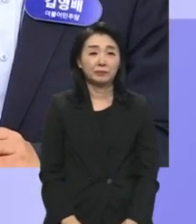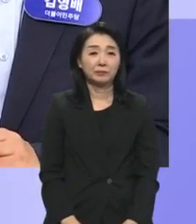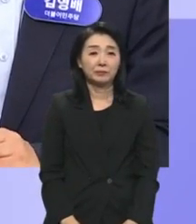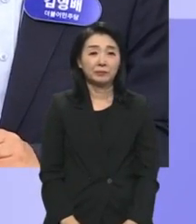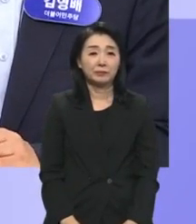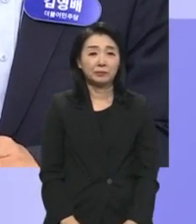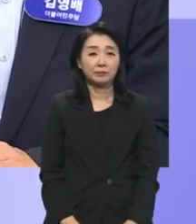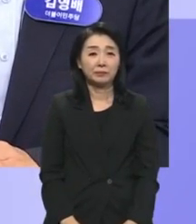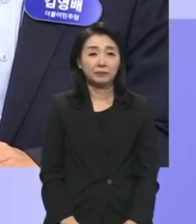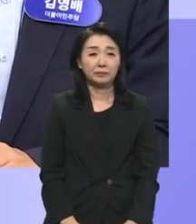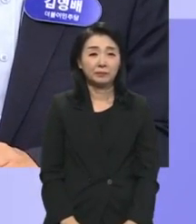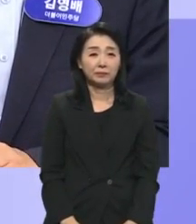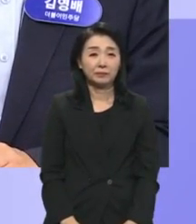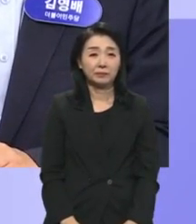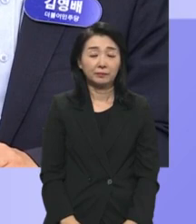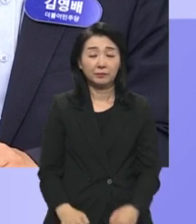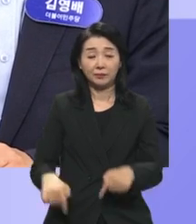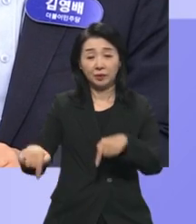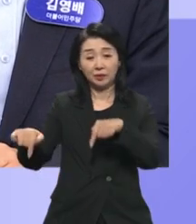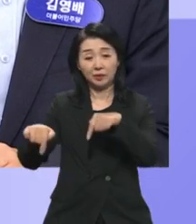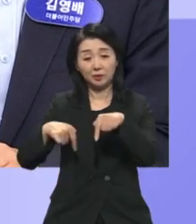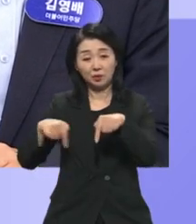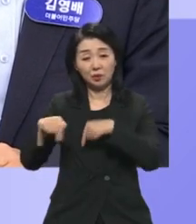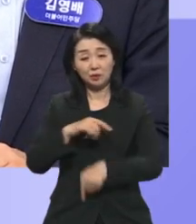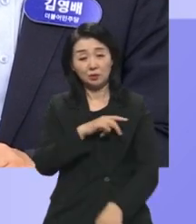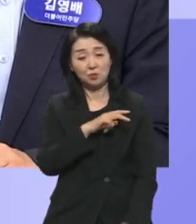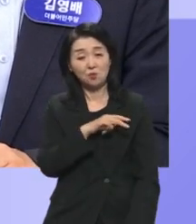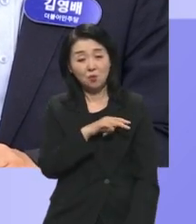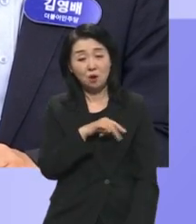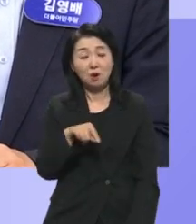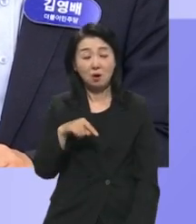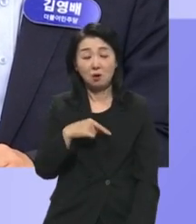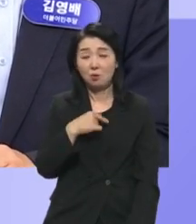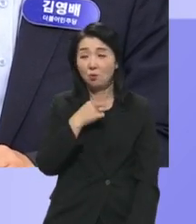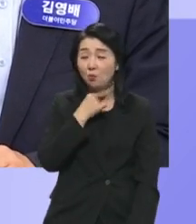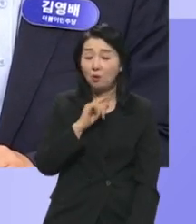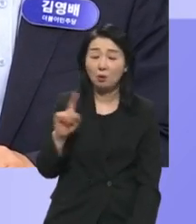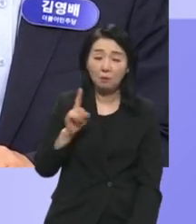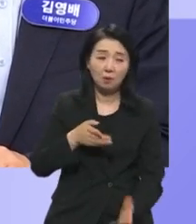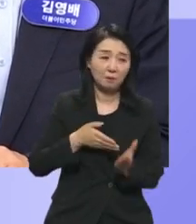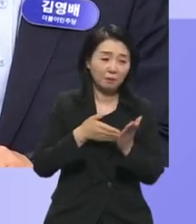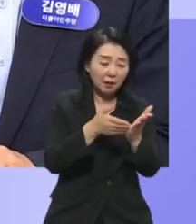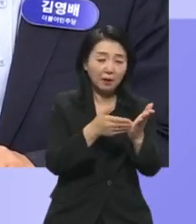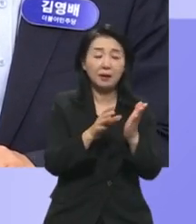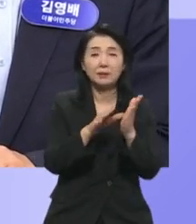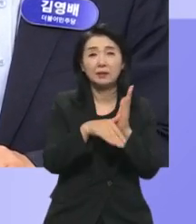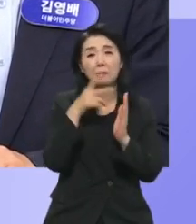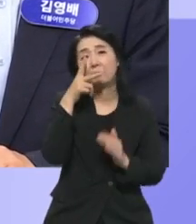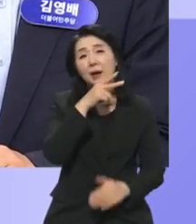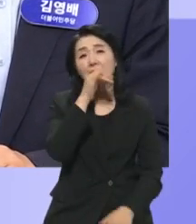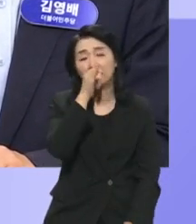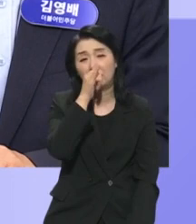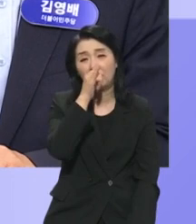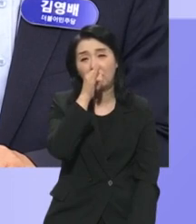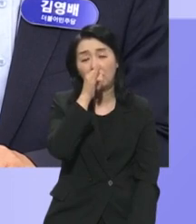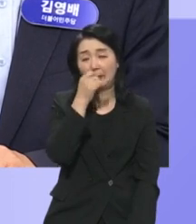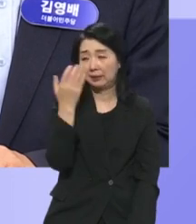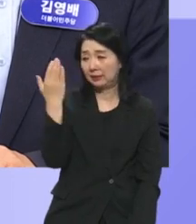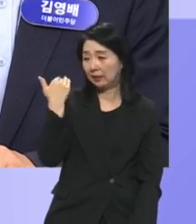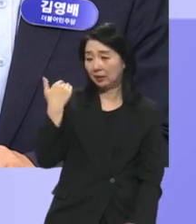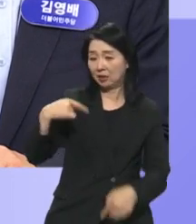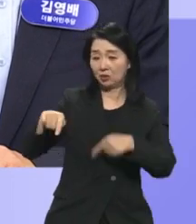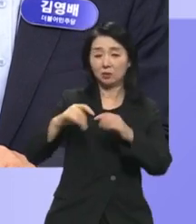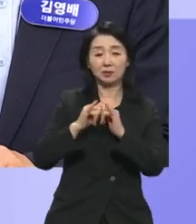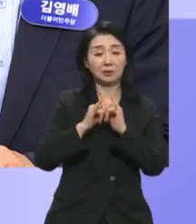정세권에서 어떤 뭐 요구사항과 함께 단식을 하는 경우들이 있죠 과거 정치인들 단식을